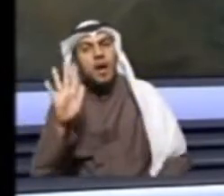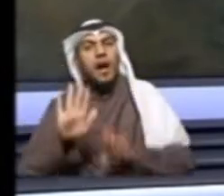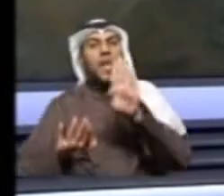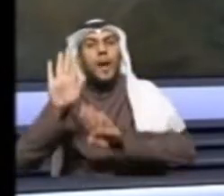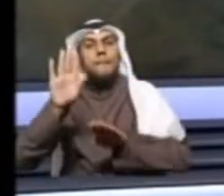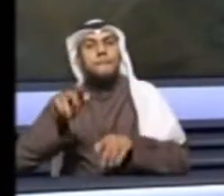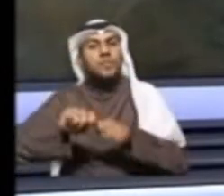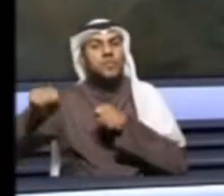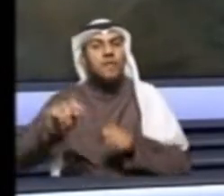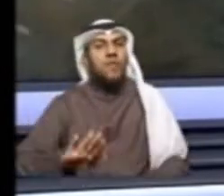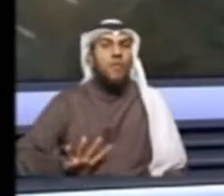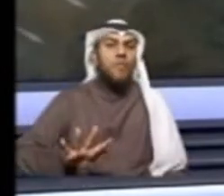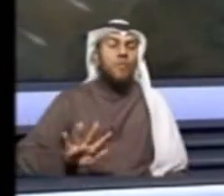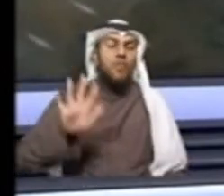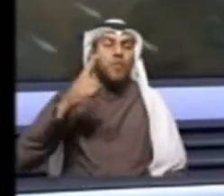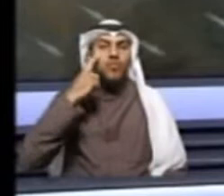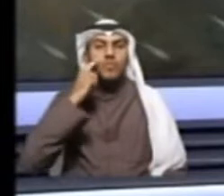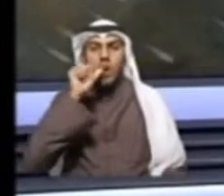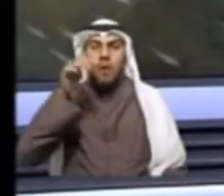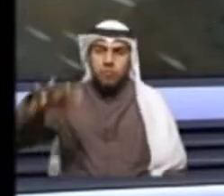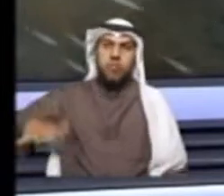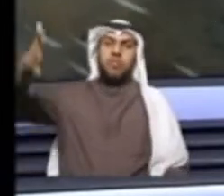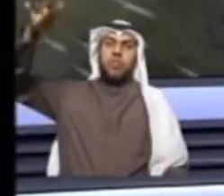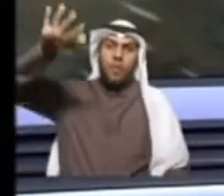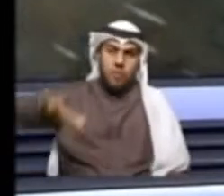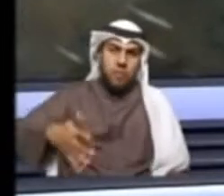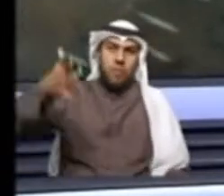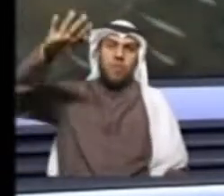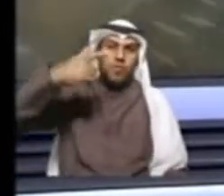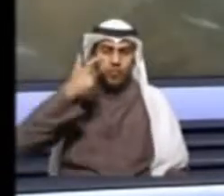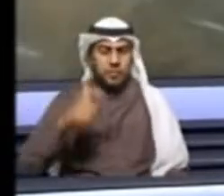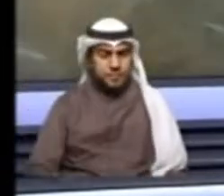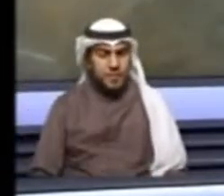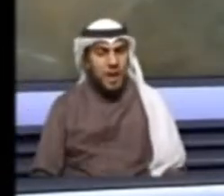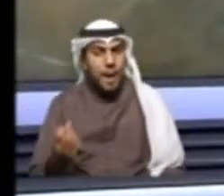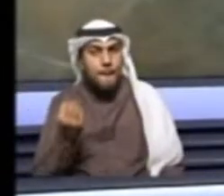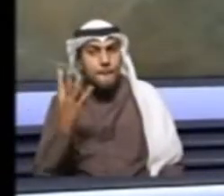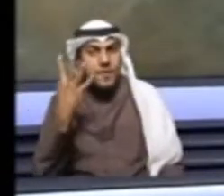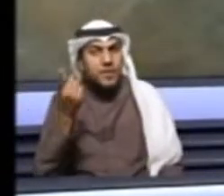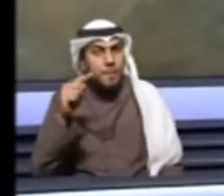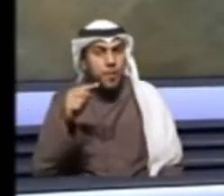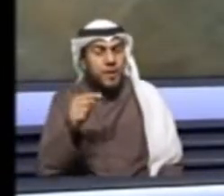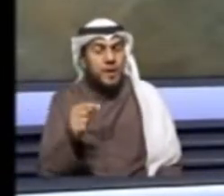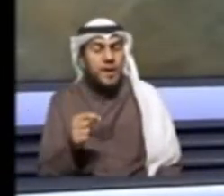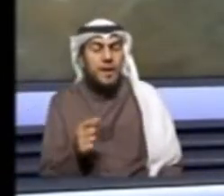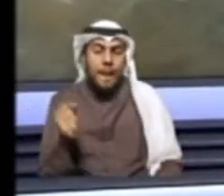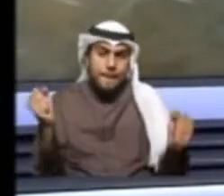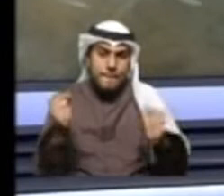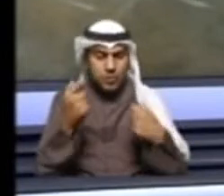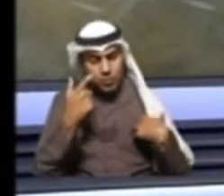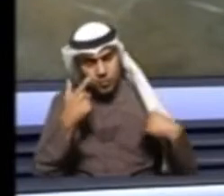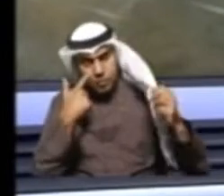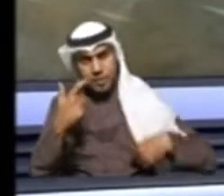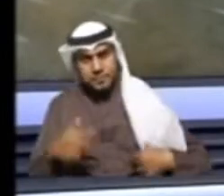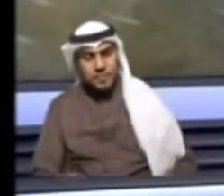الليلة، وتنخفض الحرارة فيكون الطقس بارد الليلة بعد منتصف الليل إلى فجر الغد، متوقع تنخفض إلى 7 درجات، والإحساس